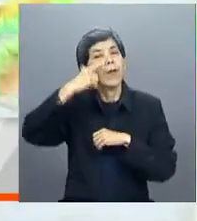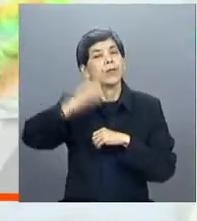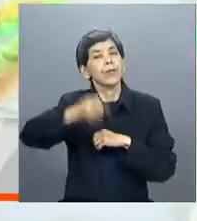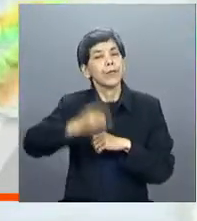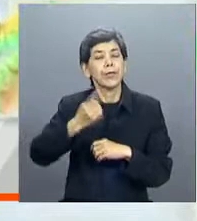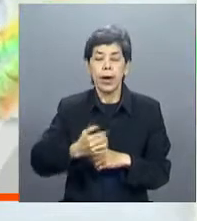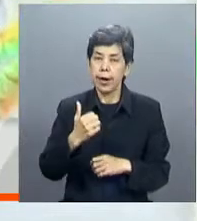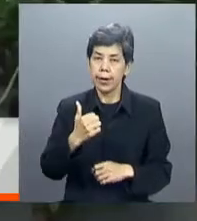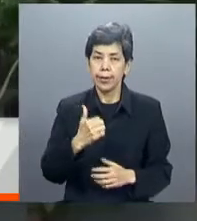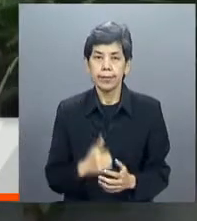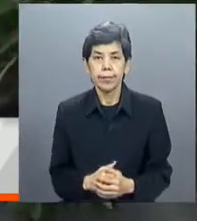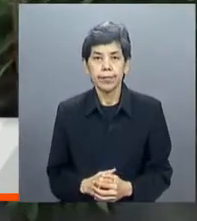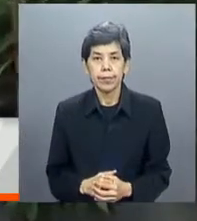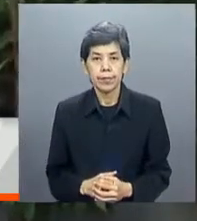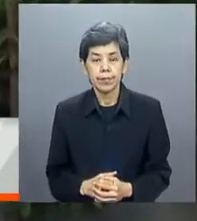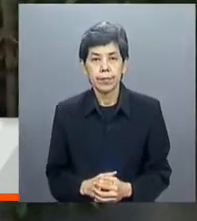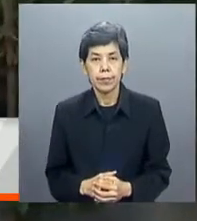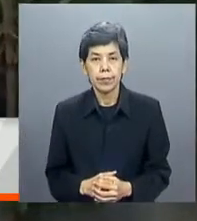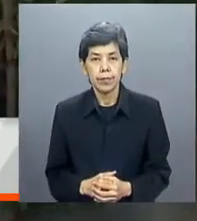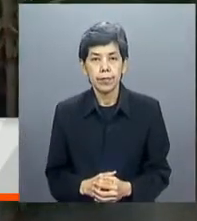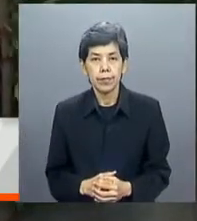การได้ตามปกติแล้ว 02